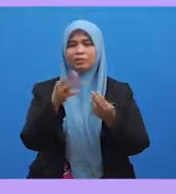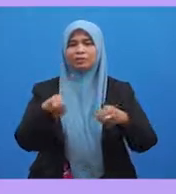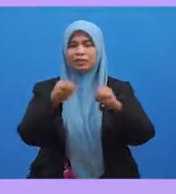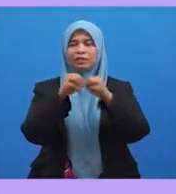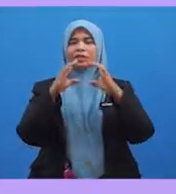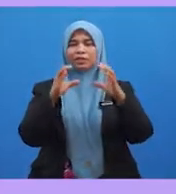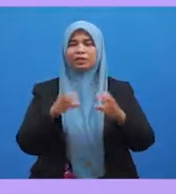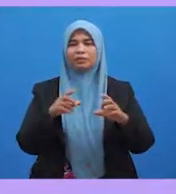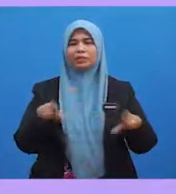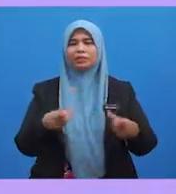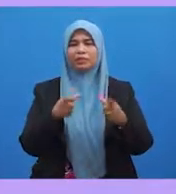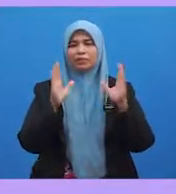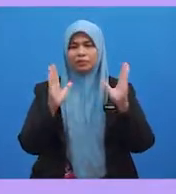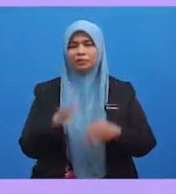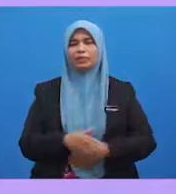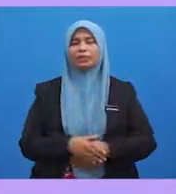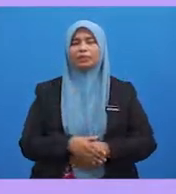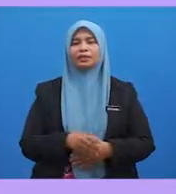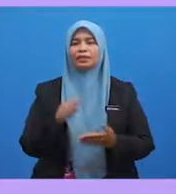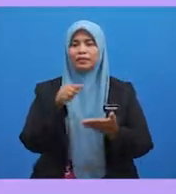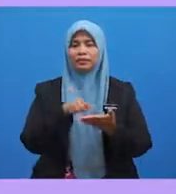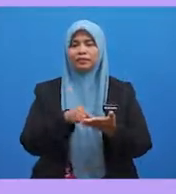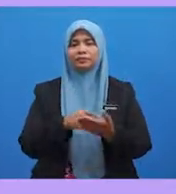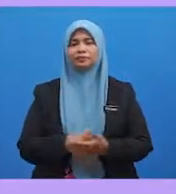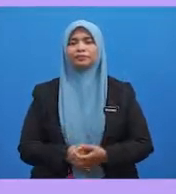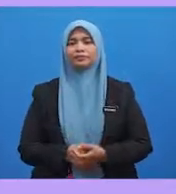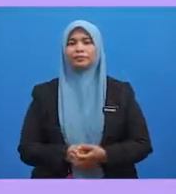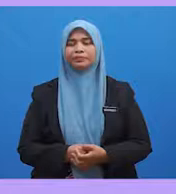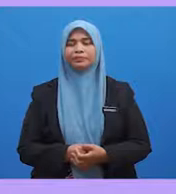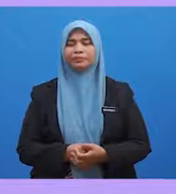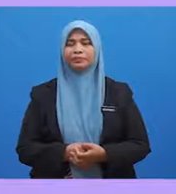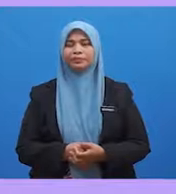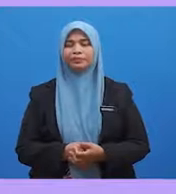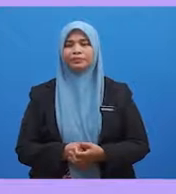cara melaksanakan solat sunat tahiyatul masjid.